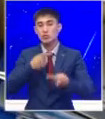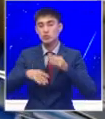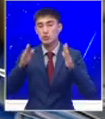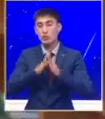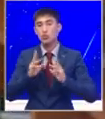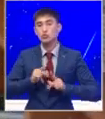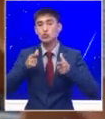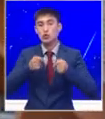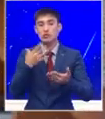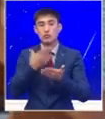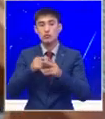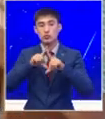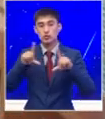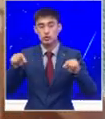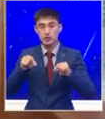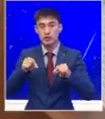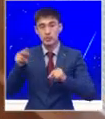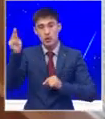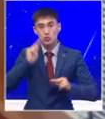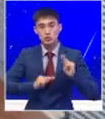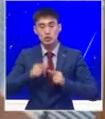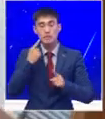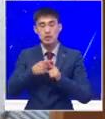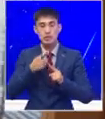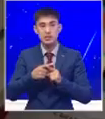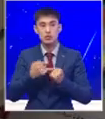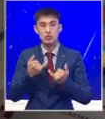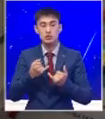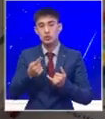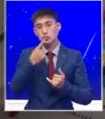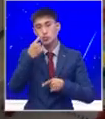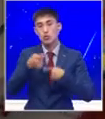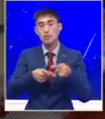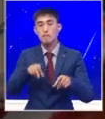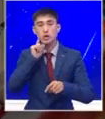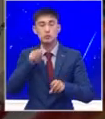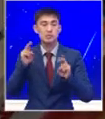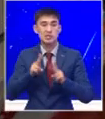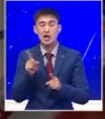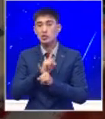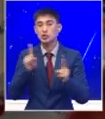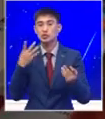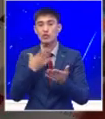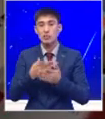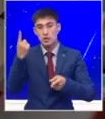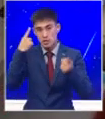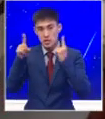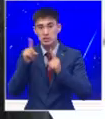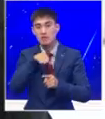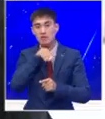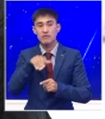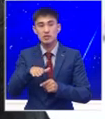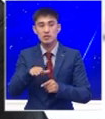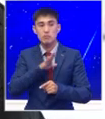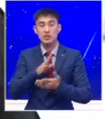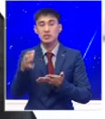Устроилась в родное учебное учреждение учителем математики Но уже совсем скоро молодой специалист отличившийся своими идеями и квалификацией